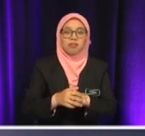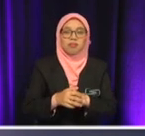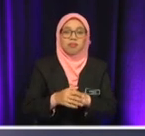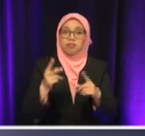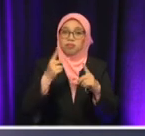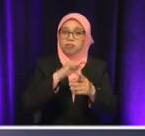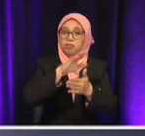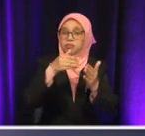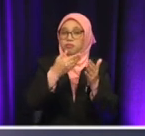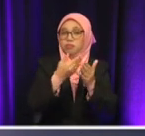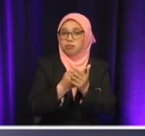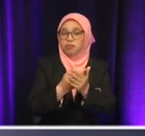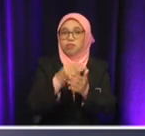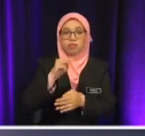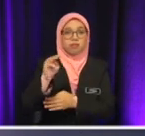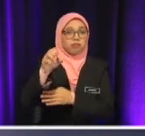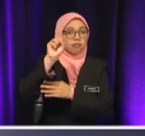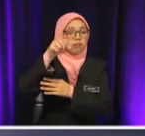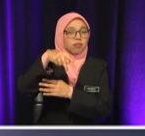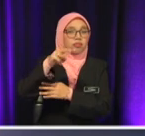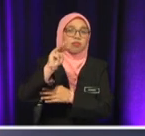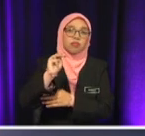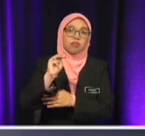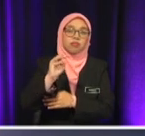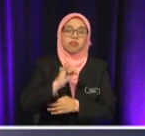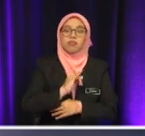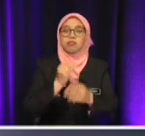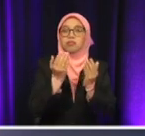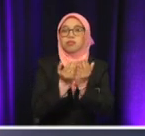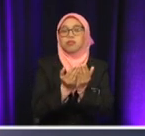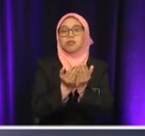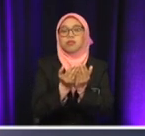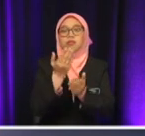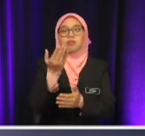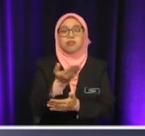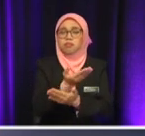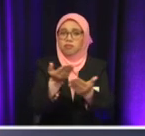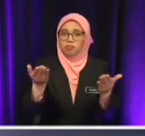SPM 2022, saya doakan anda lulus dan juga cemerlang pada